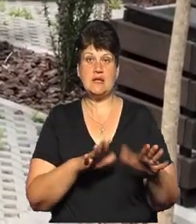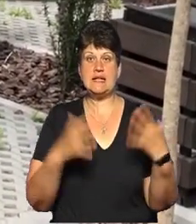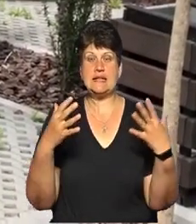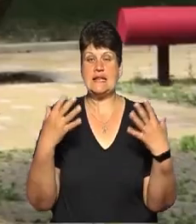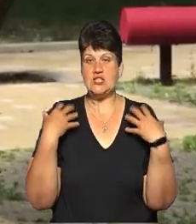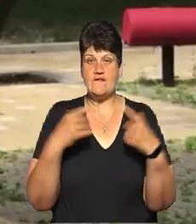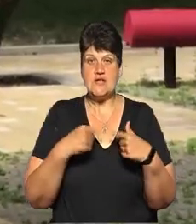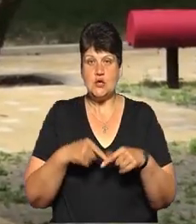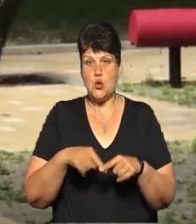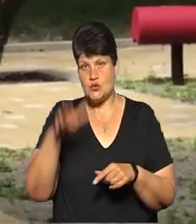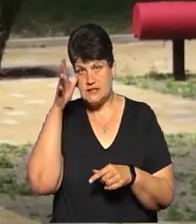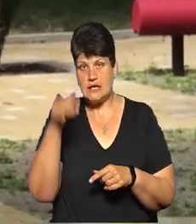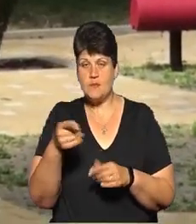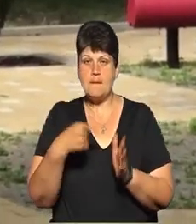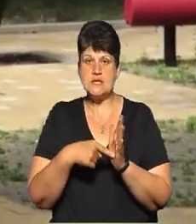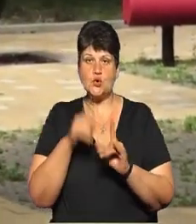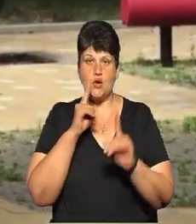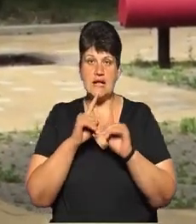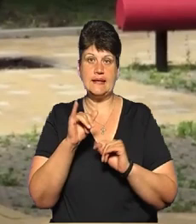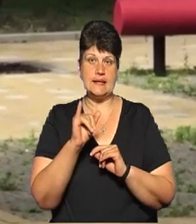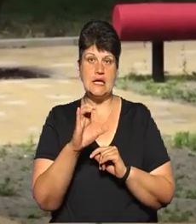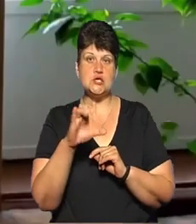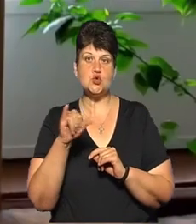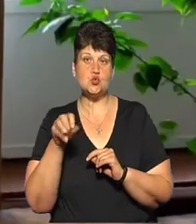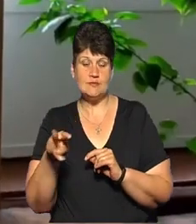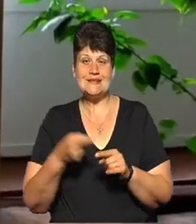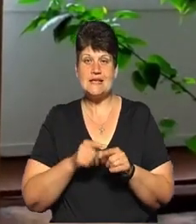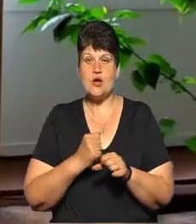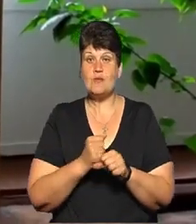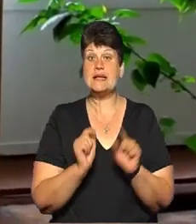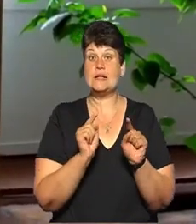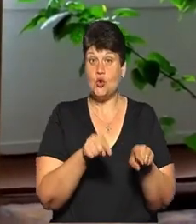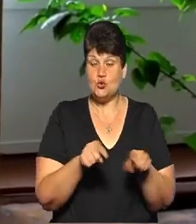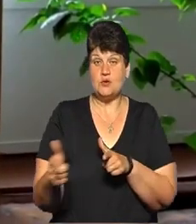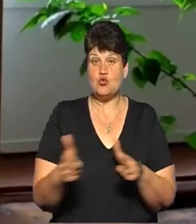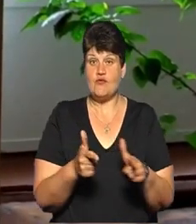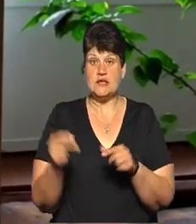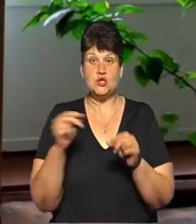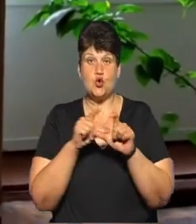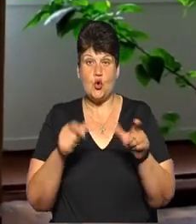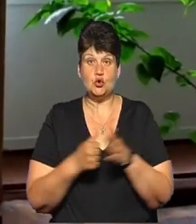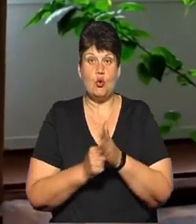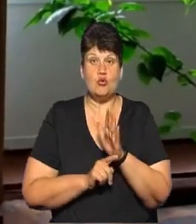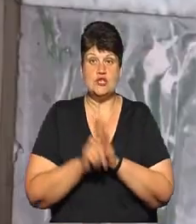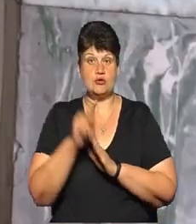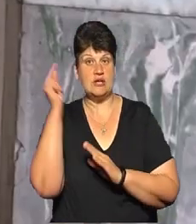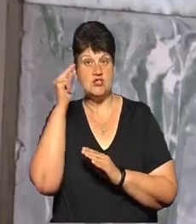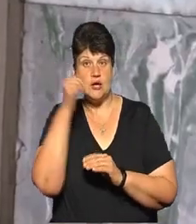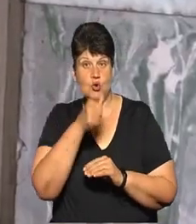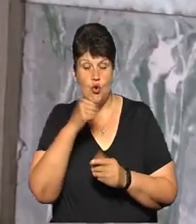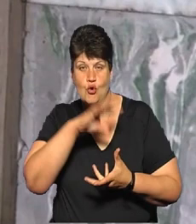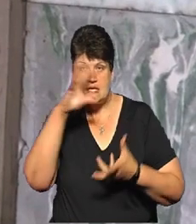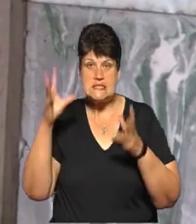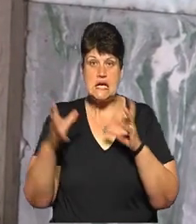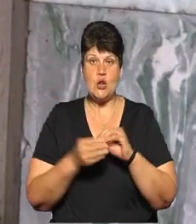освіти Тернопільської міської ради Ірина Сум. За її словами, це роблять для того, аби підготувати школи до початку навчального року. Загалом зараз у